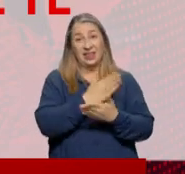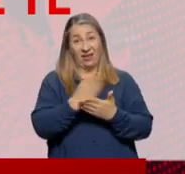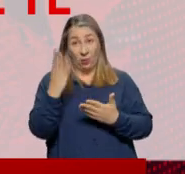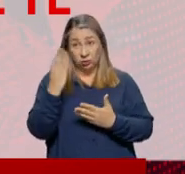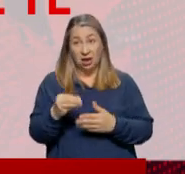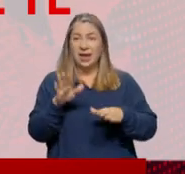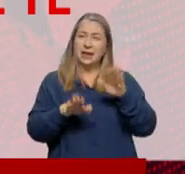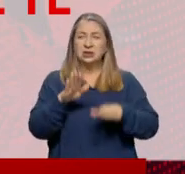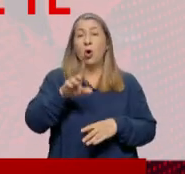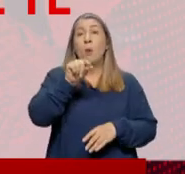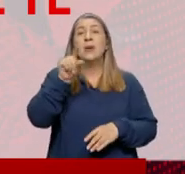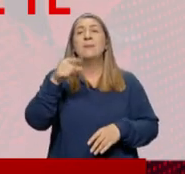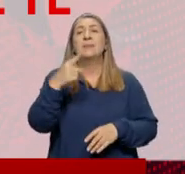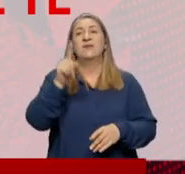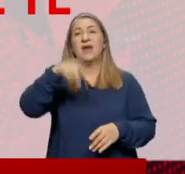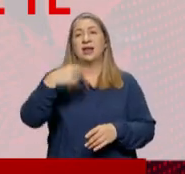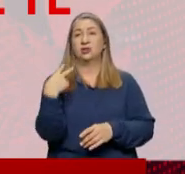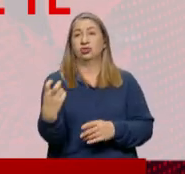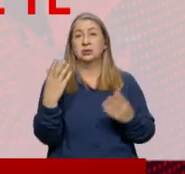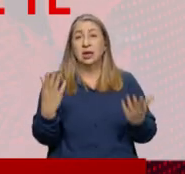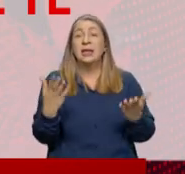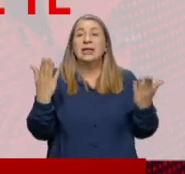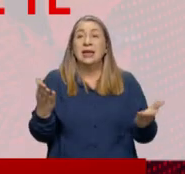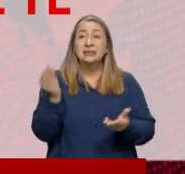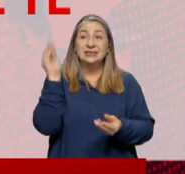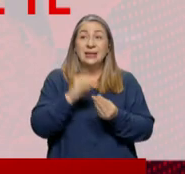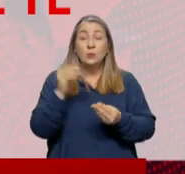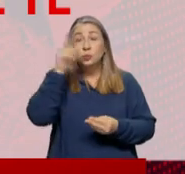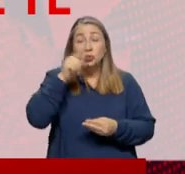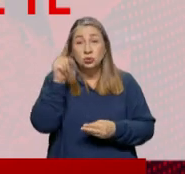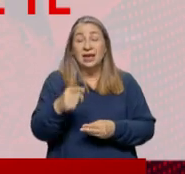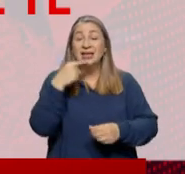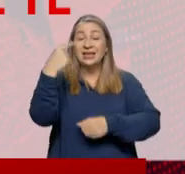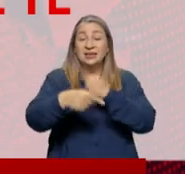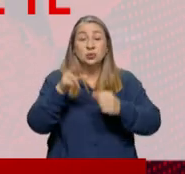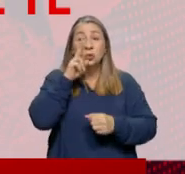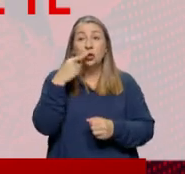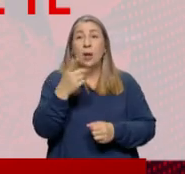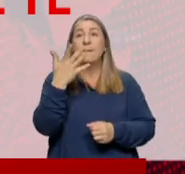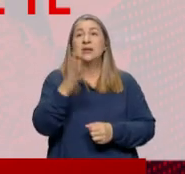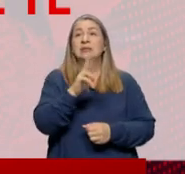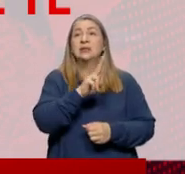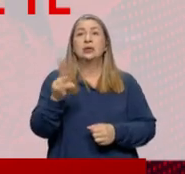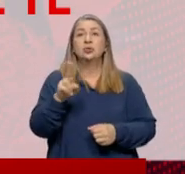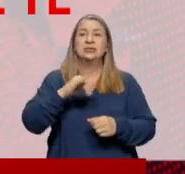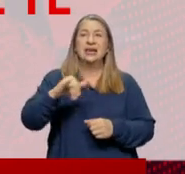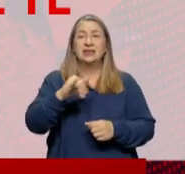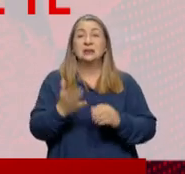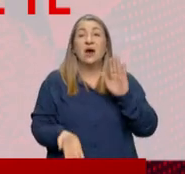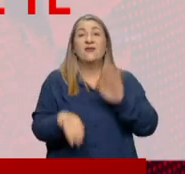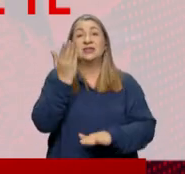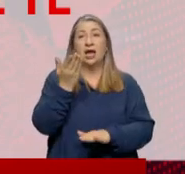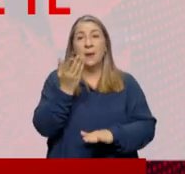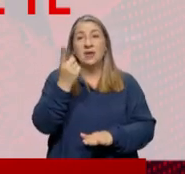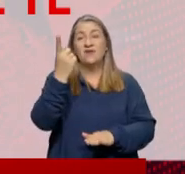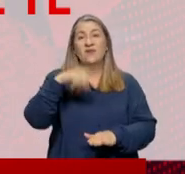söyledim Siz var birilerinin kesilmiş olacaktı bu 0507 uygulayacağım daha